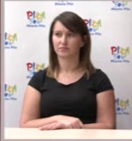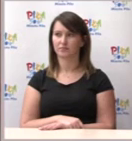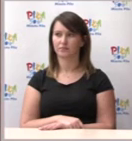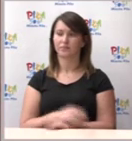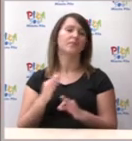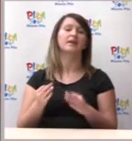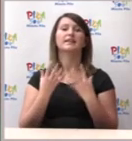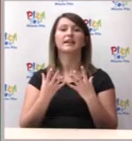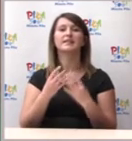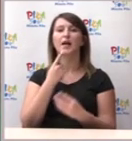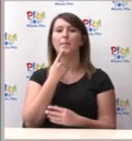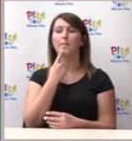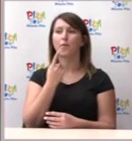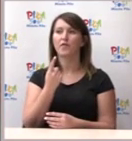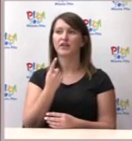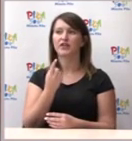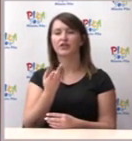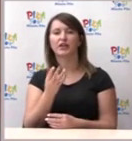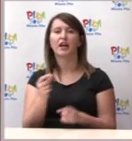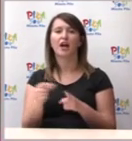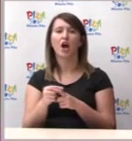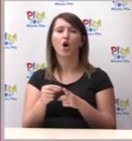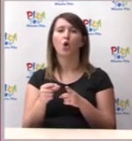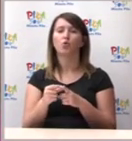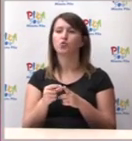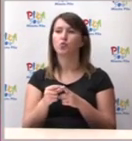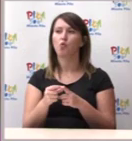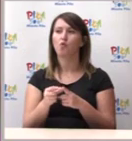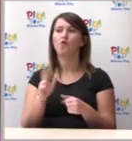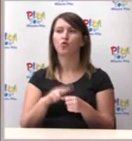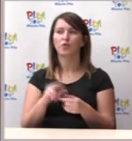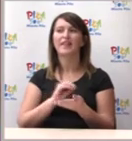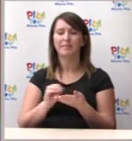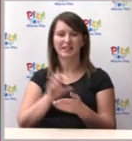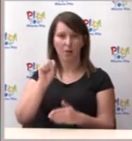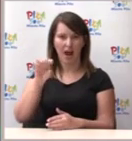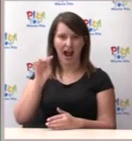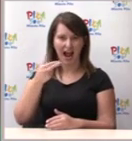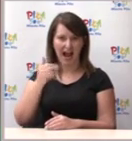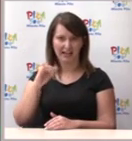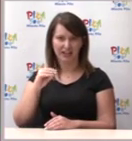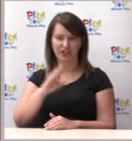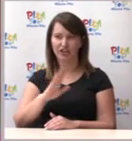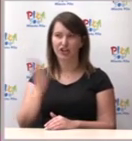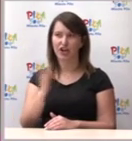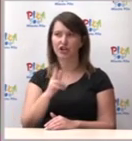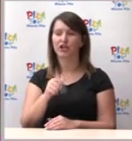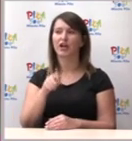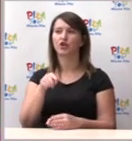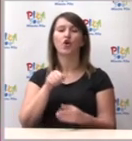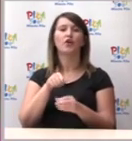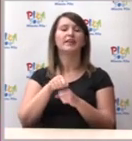książkę Agnieszki. Agnieszko, wróć. Mamy teraz trzecie wydanie rozszerzone tej książki, jubileuszowe,